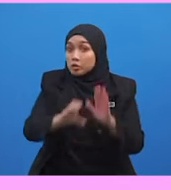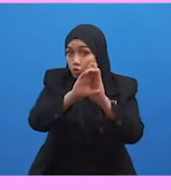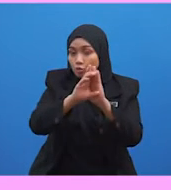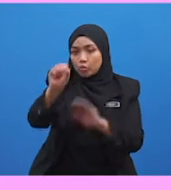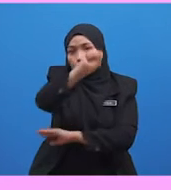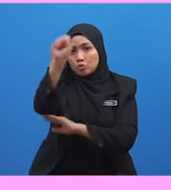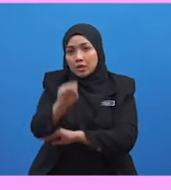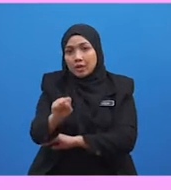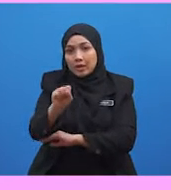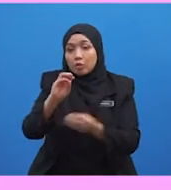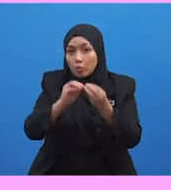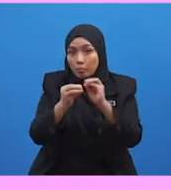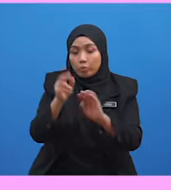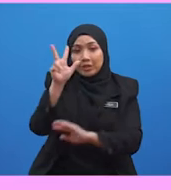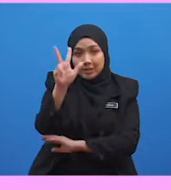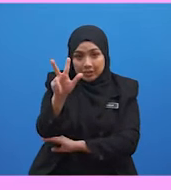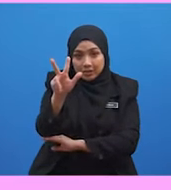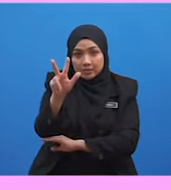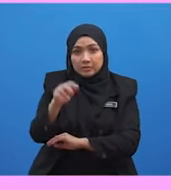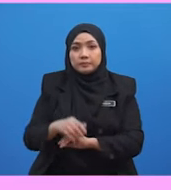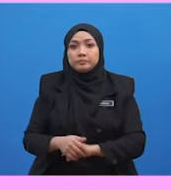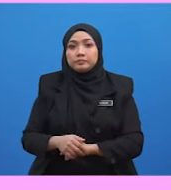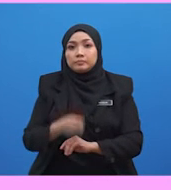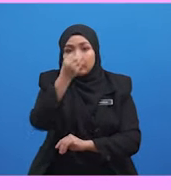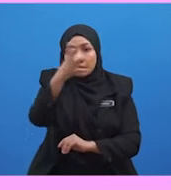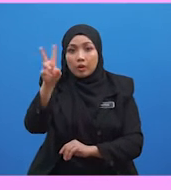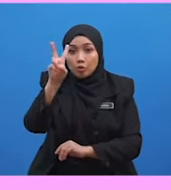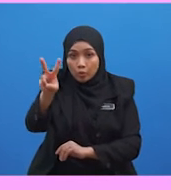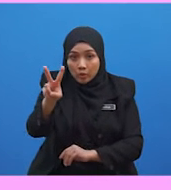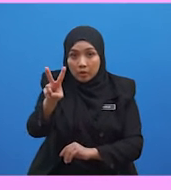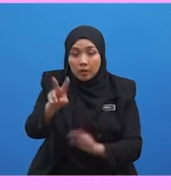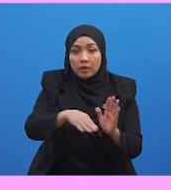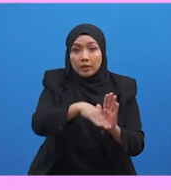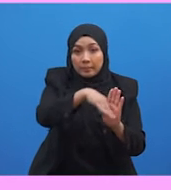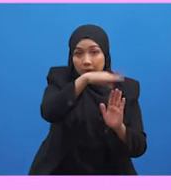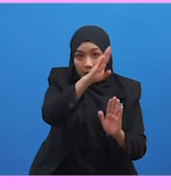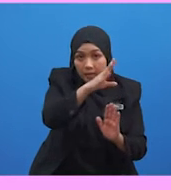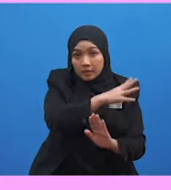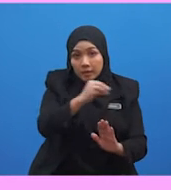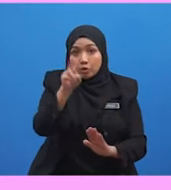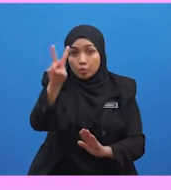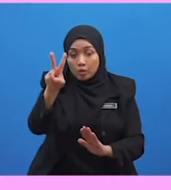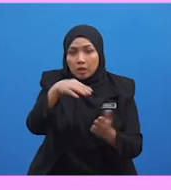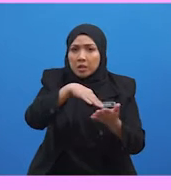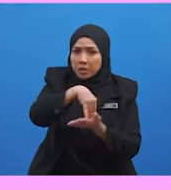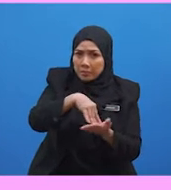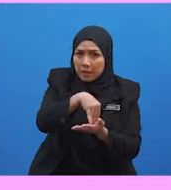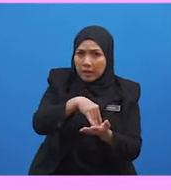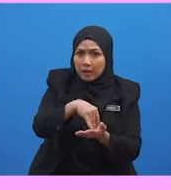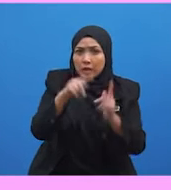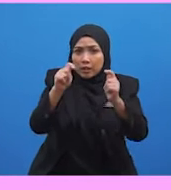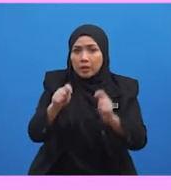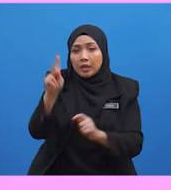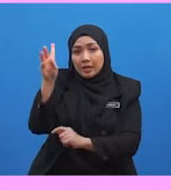Contoh soalan ketiga ialah nyatakan dua kelebihan dan dua